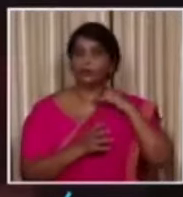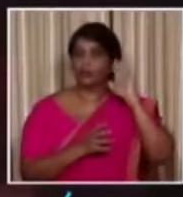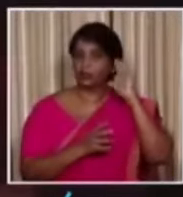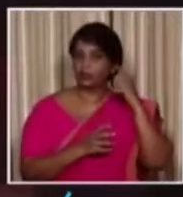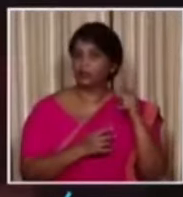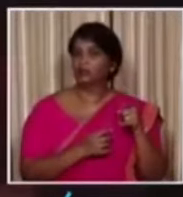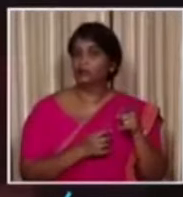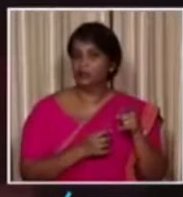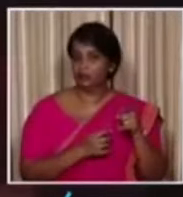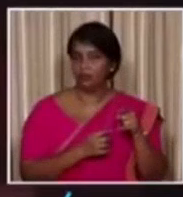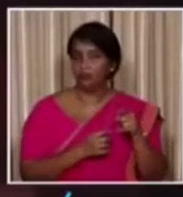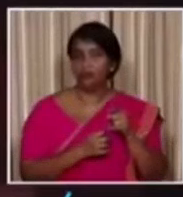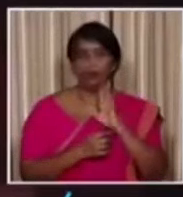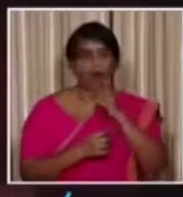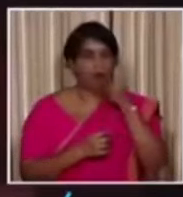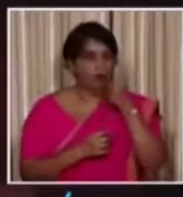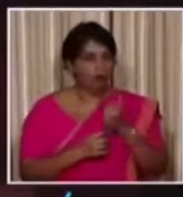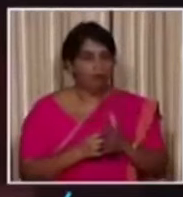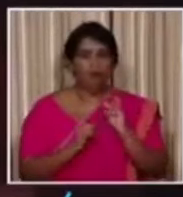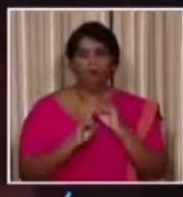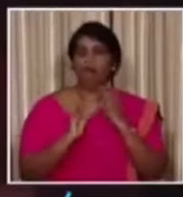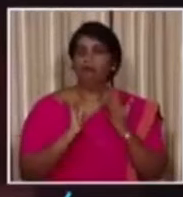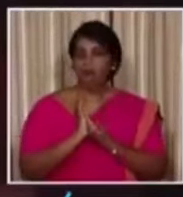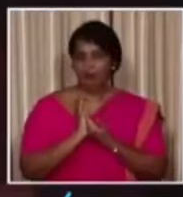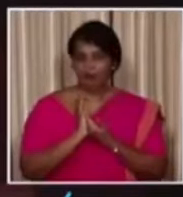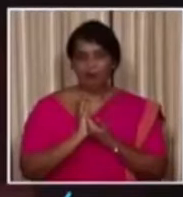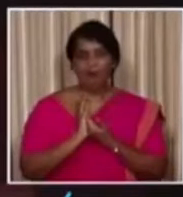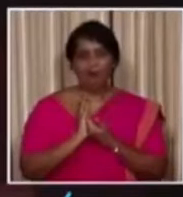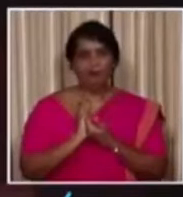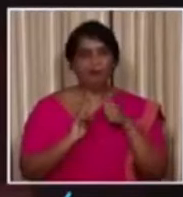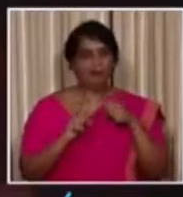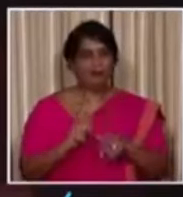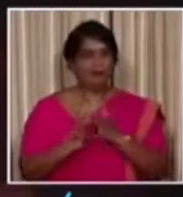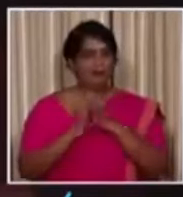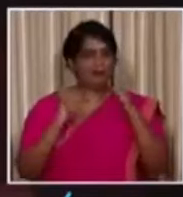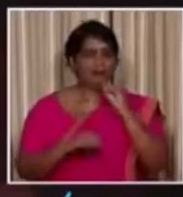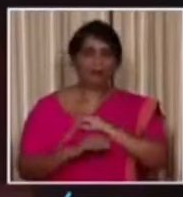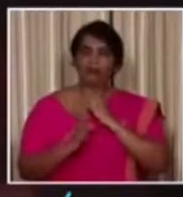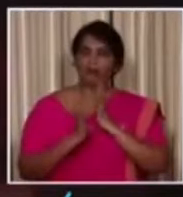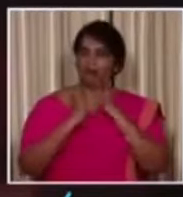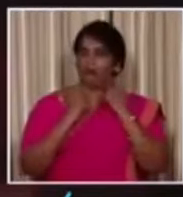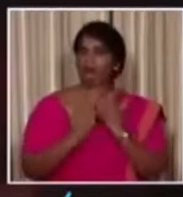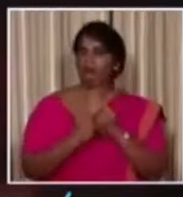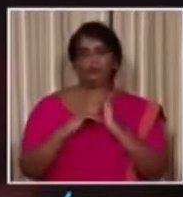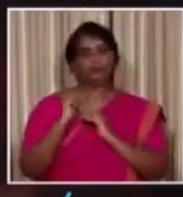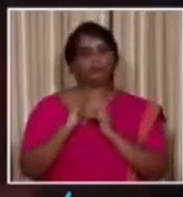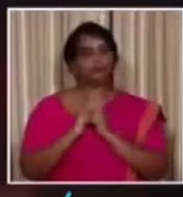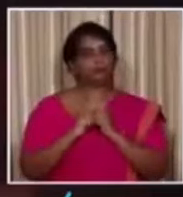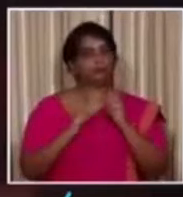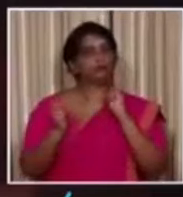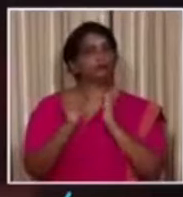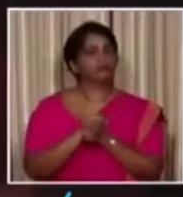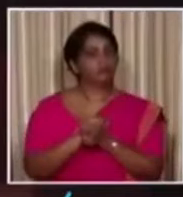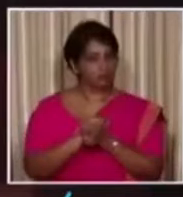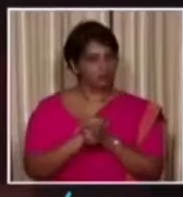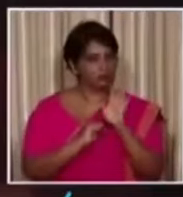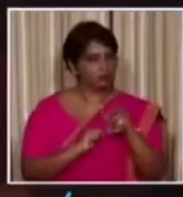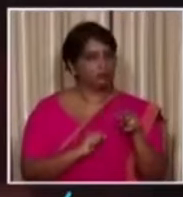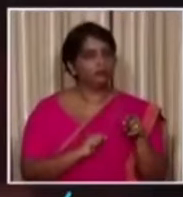විශේෂයෙන්ම වටිනා ප්‍රතිපත්තියක් අද අධික ලාභ ලබන වැඩසටහනකට පරිවර්තනය කිරීම